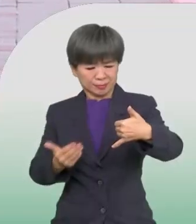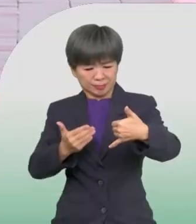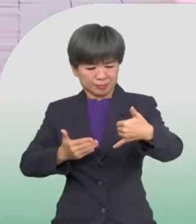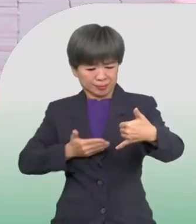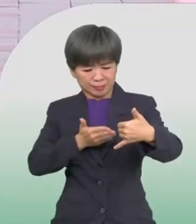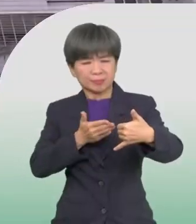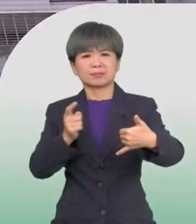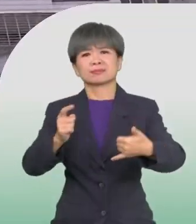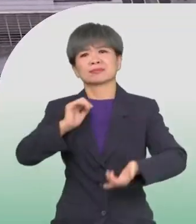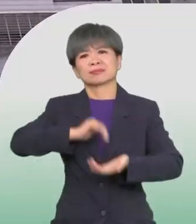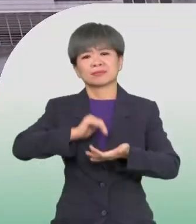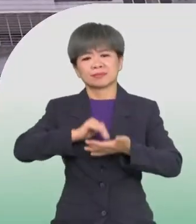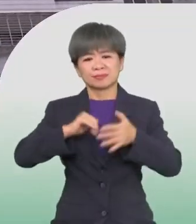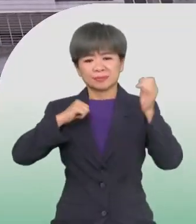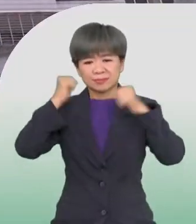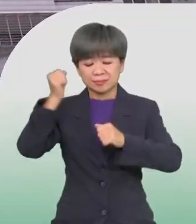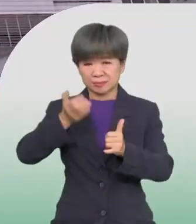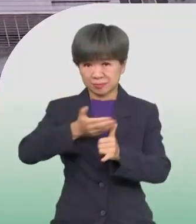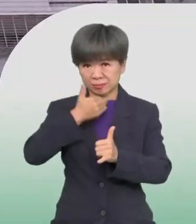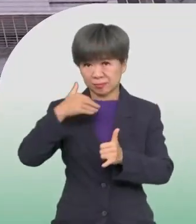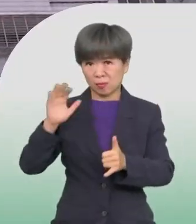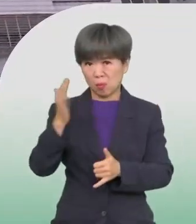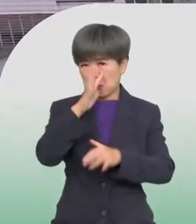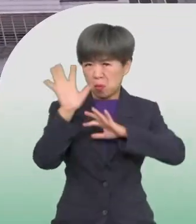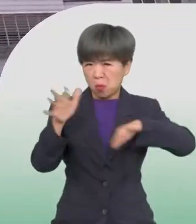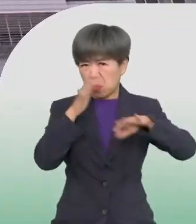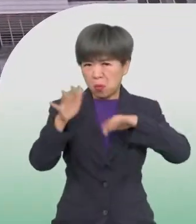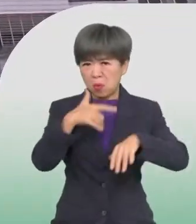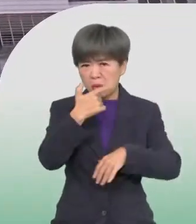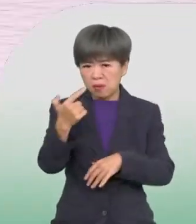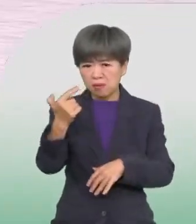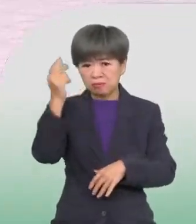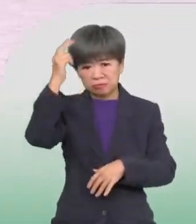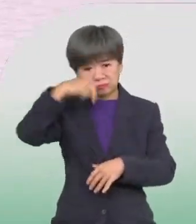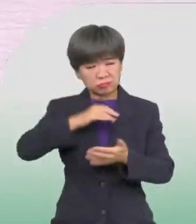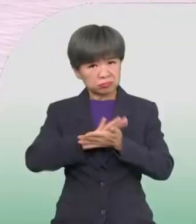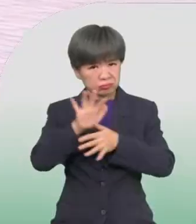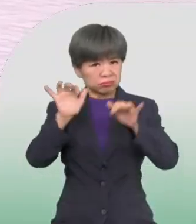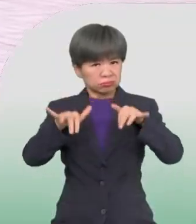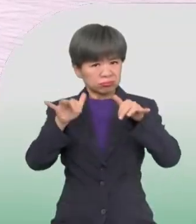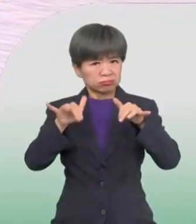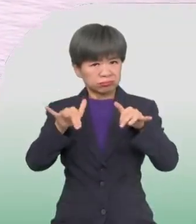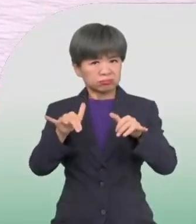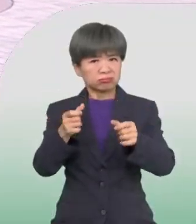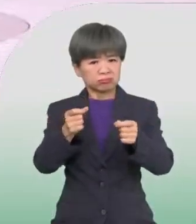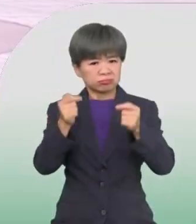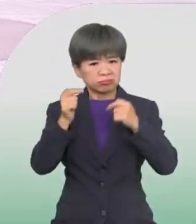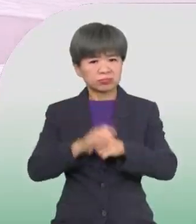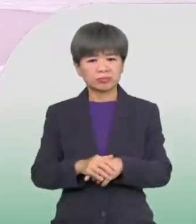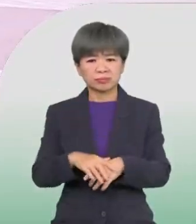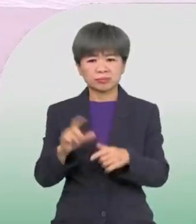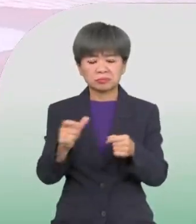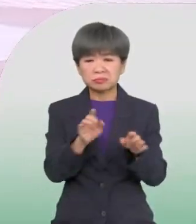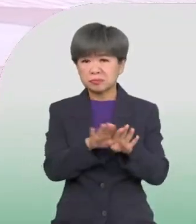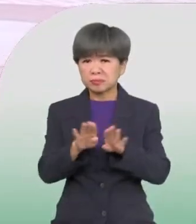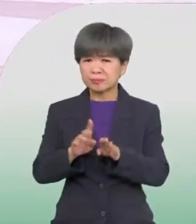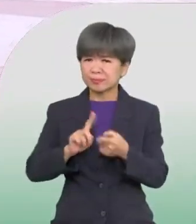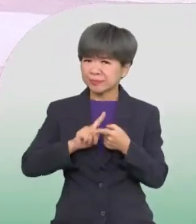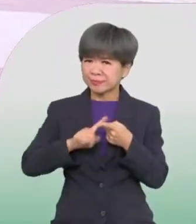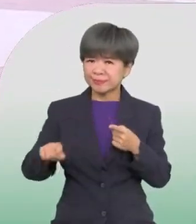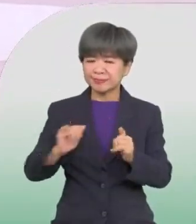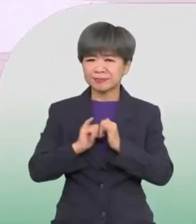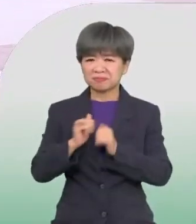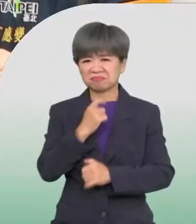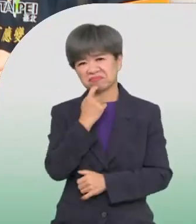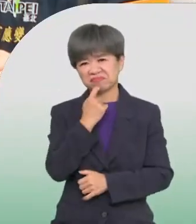变。水电就算被迫上班下放卡太，不过下周了后将会有止。凤彩价格决策未受到民众争